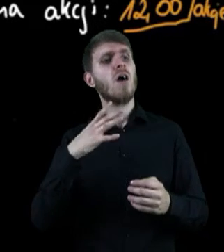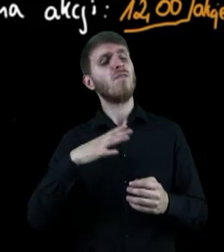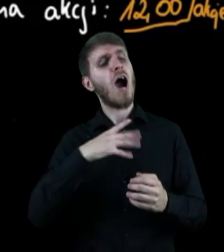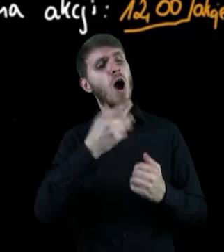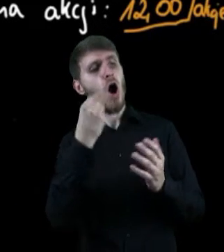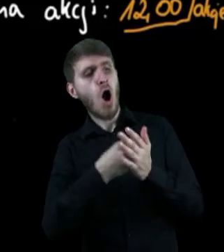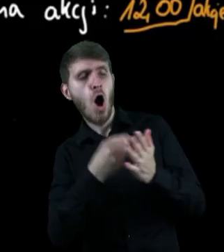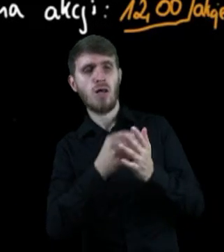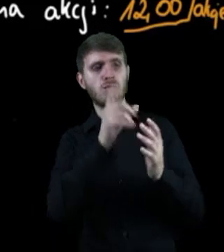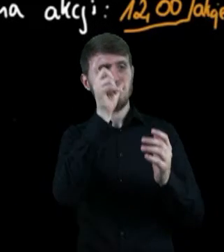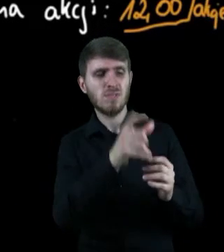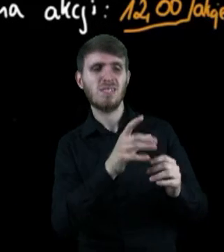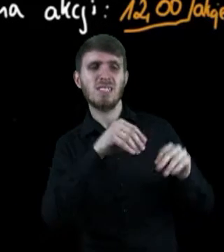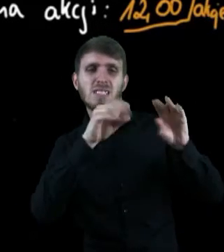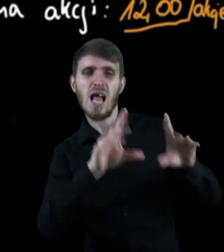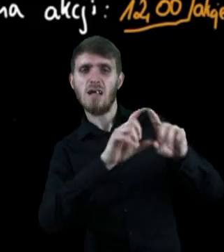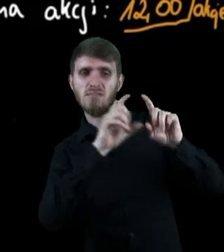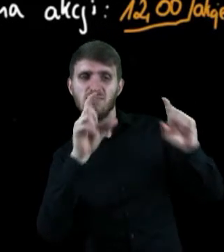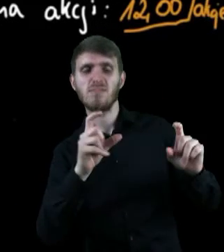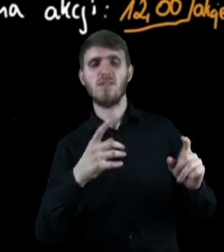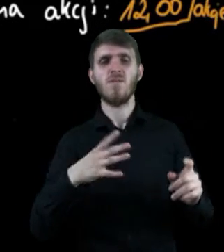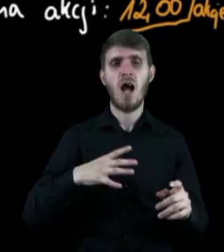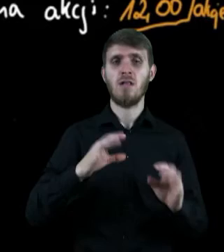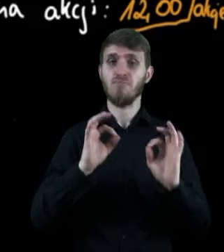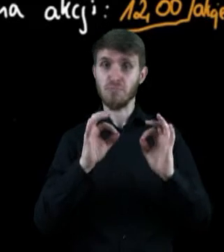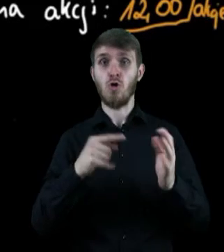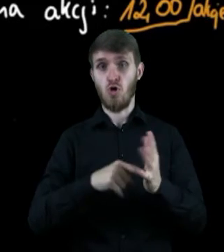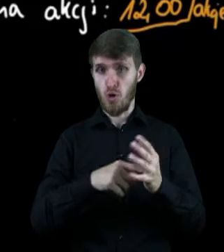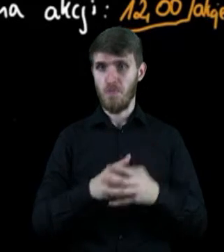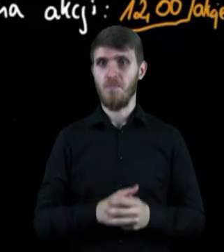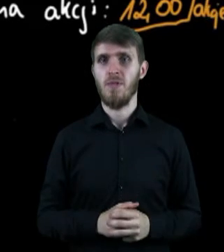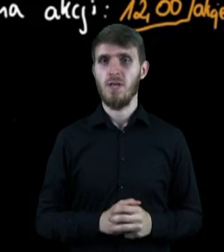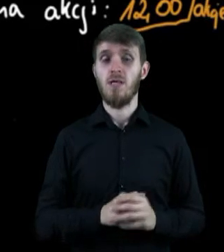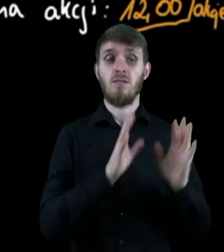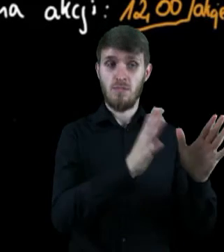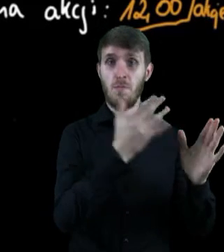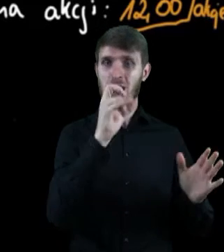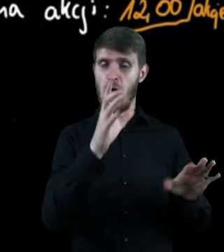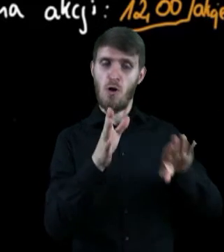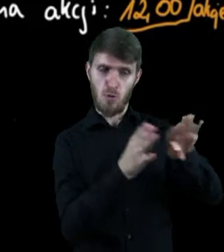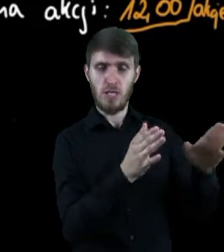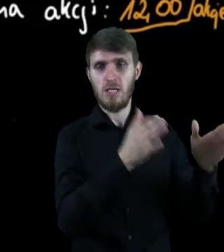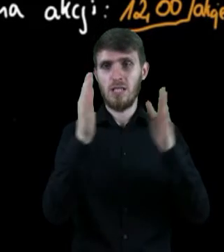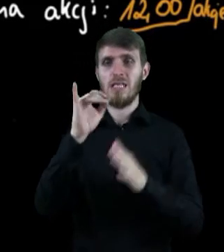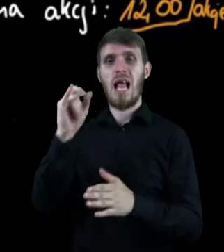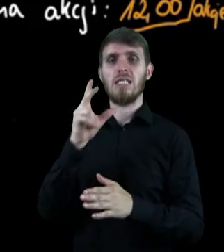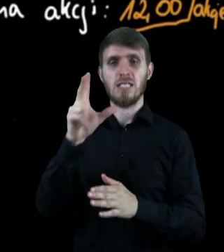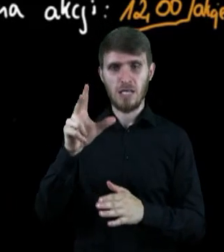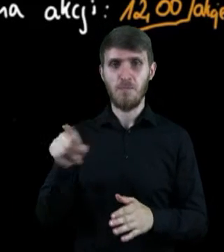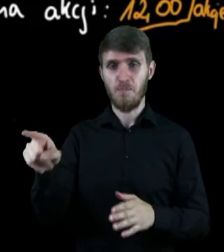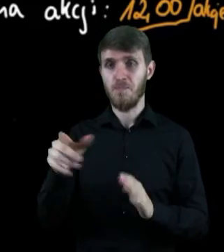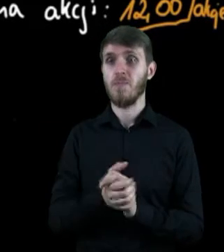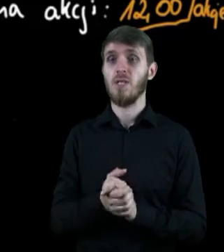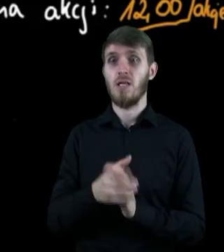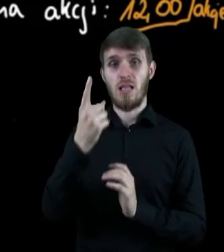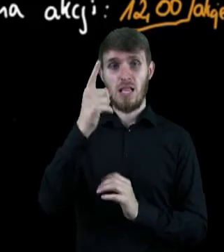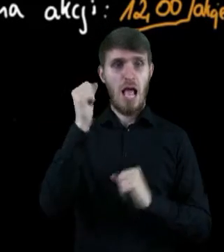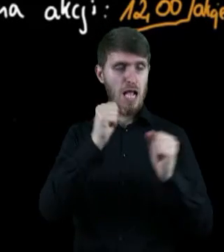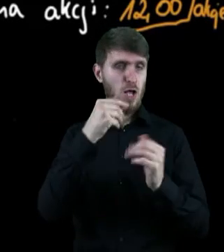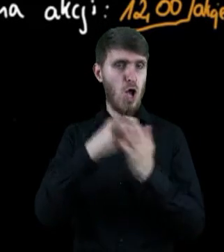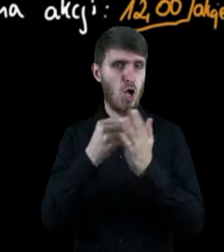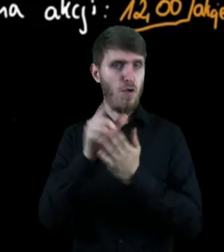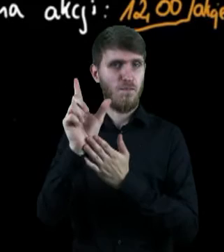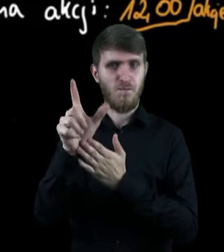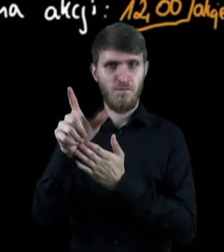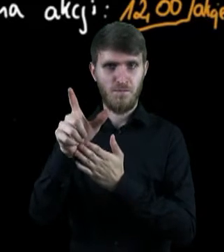dokładnie wartość kapitału własnego. Powtórzmy ten tok rozumowania dla sklepu Jacka. Cena